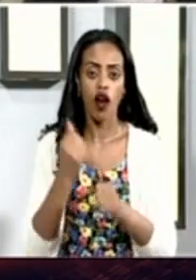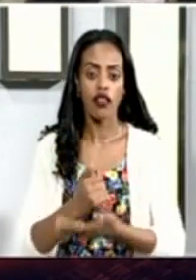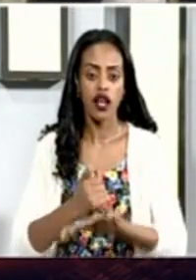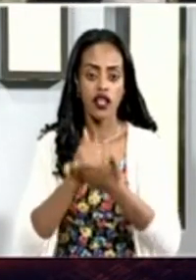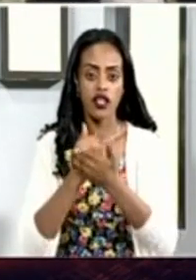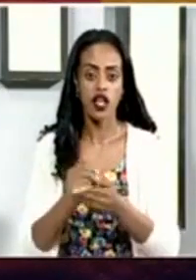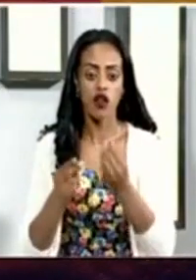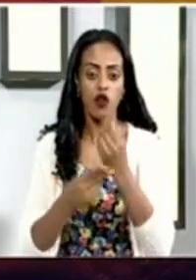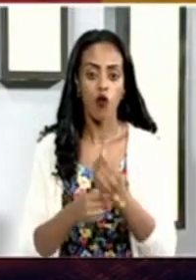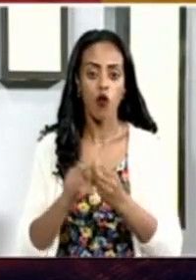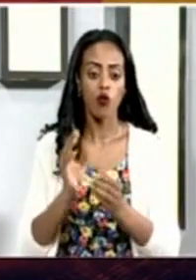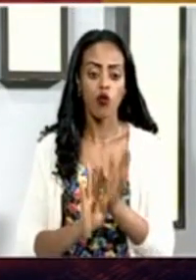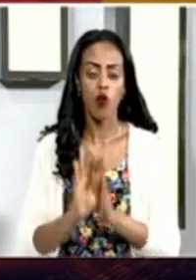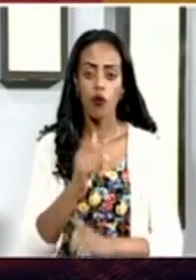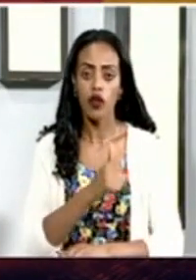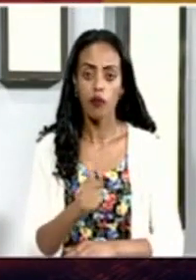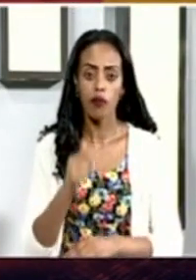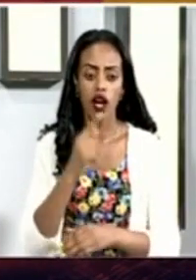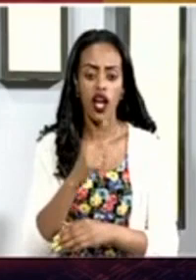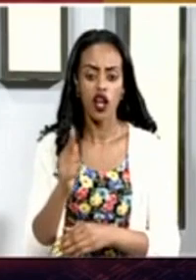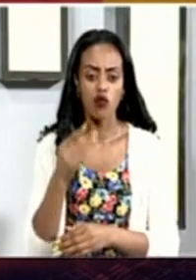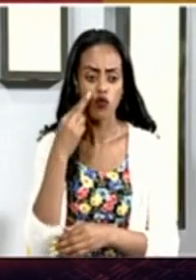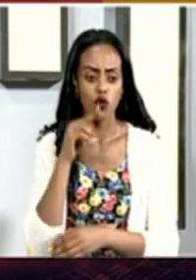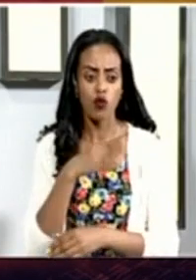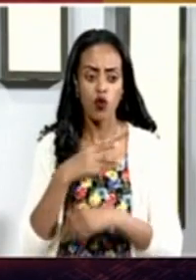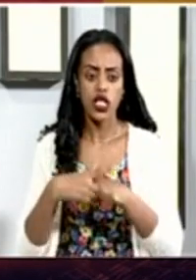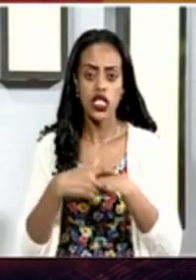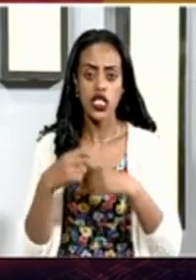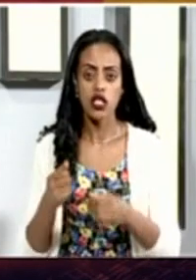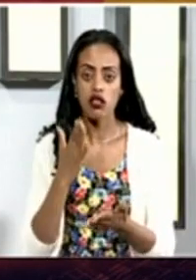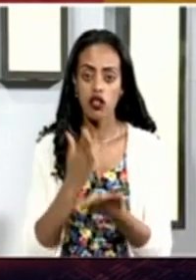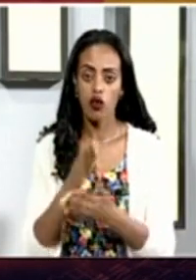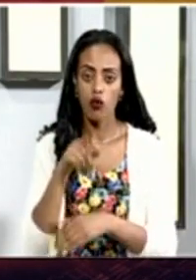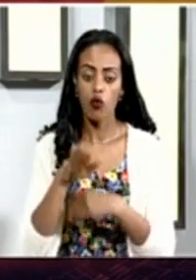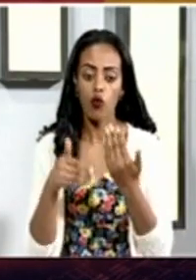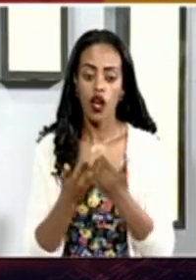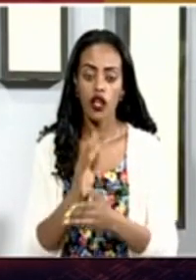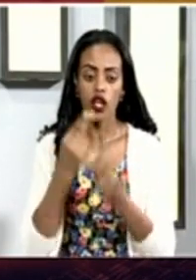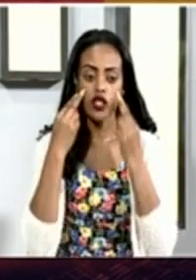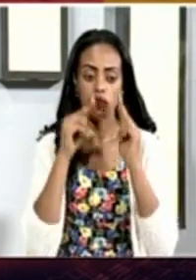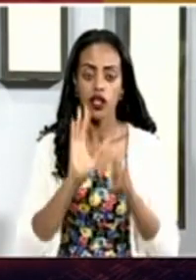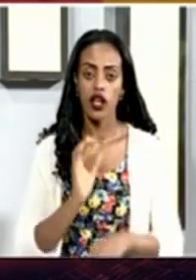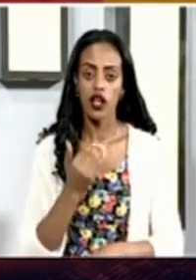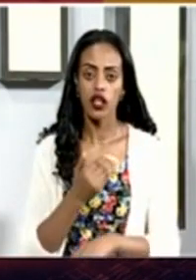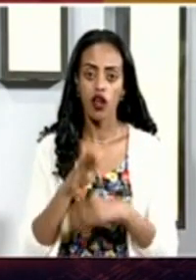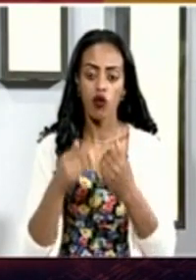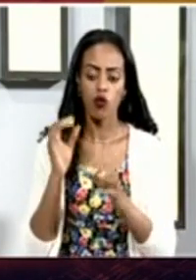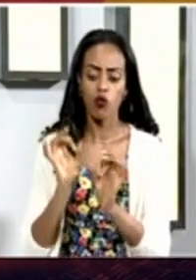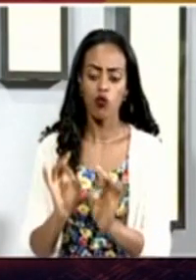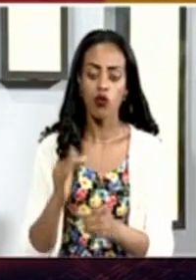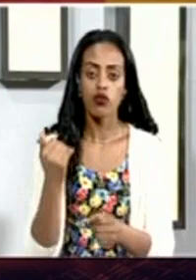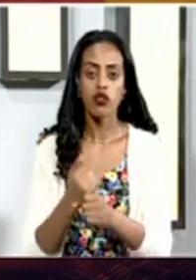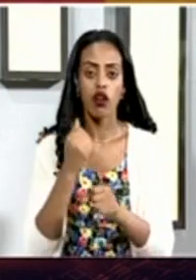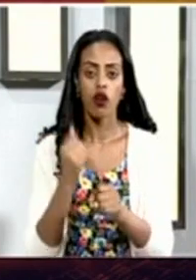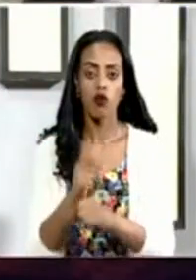ተደጊፎም ክዕቀውን ክለምዕንዳ እምበር ሓለ ሓሊፉ ዝረአ ዘሎ ስርቂ ጠጠው ክብል ኩላትና ዝምልከተና ኩንኩንኖን